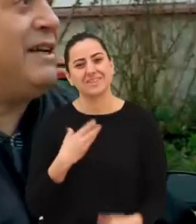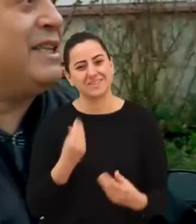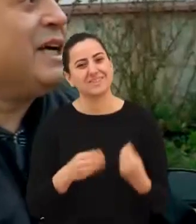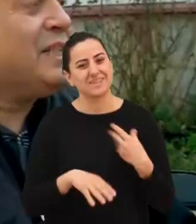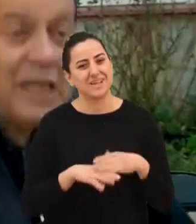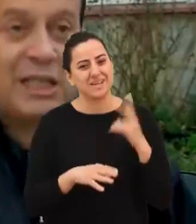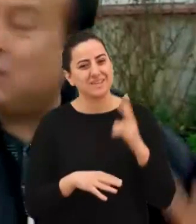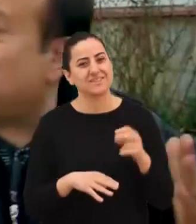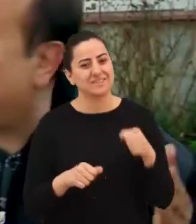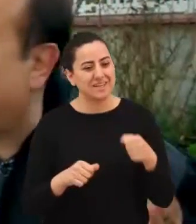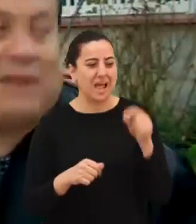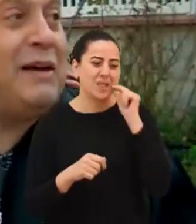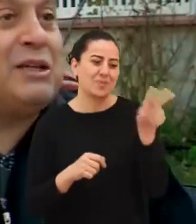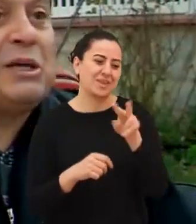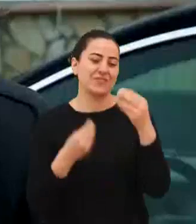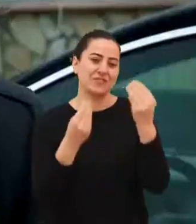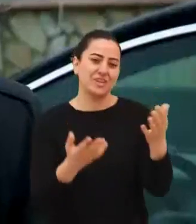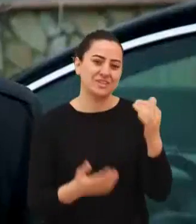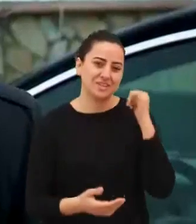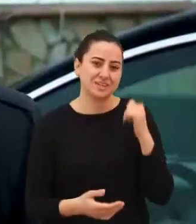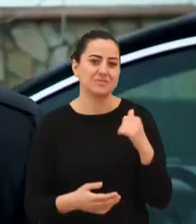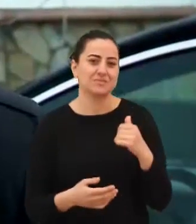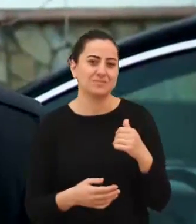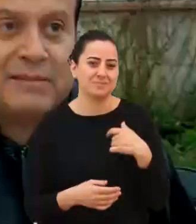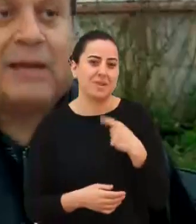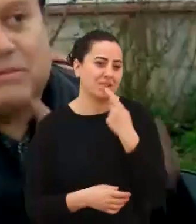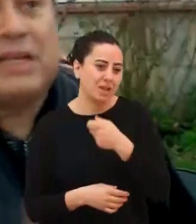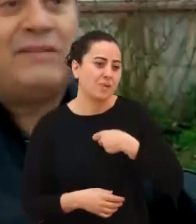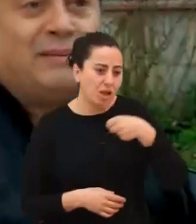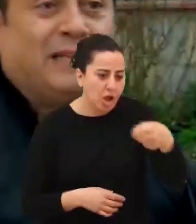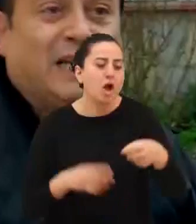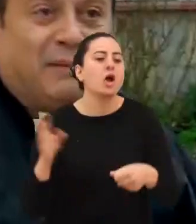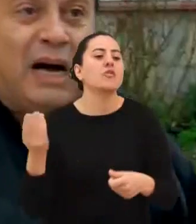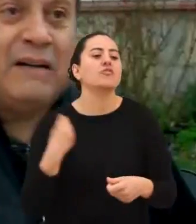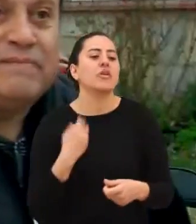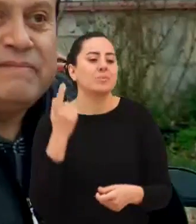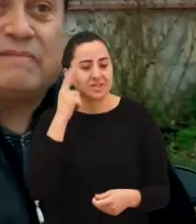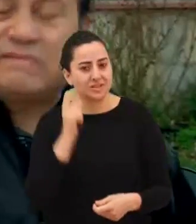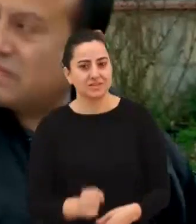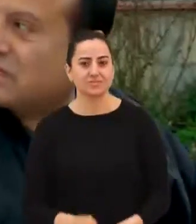karar verdik. Çantayı bu beylere veriyoruz. Ben götüreyim verin dedim de bunlar vermediler bana.